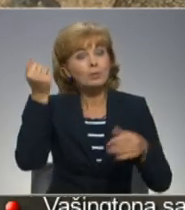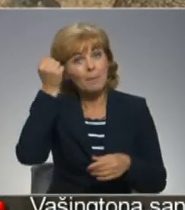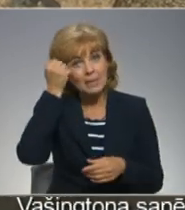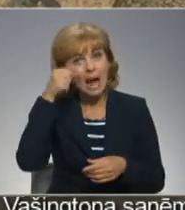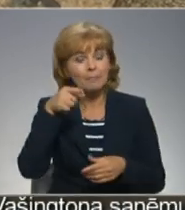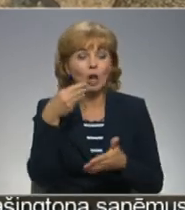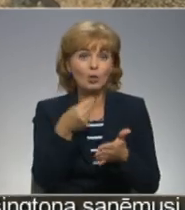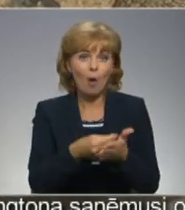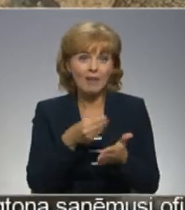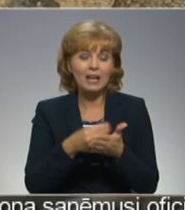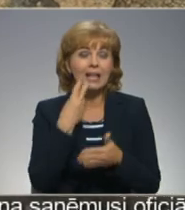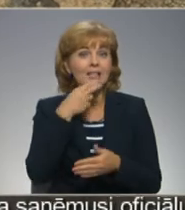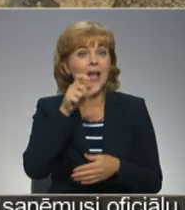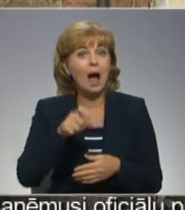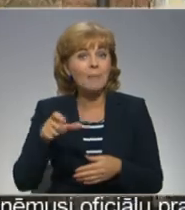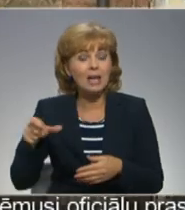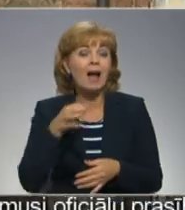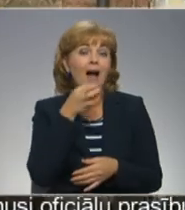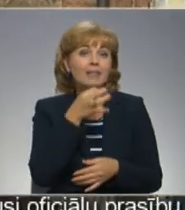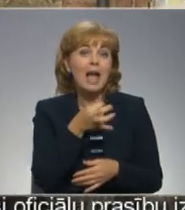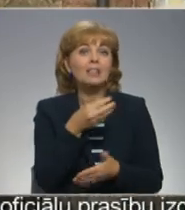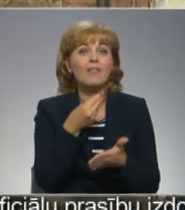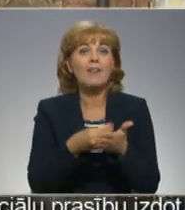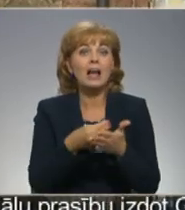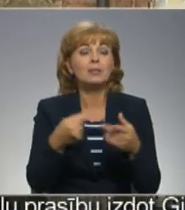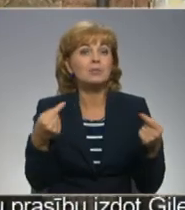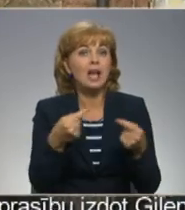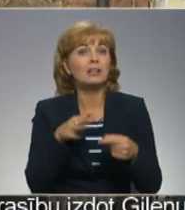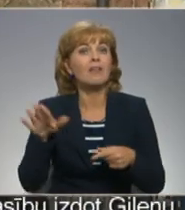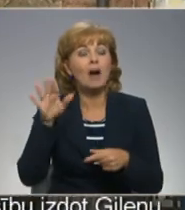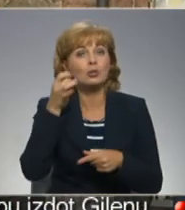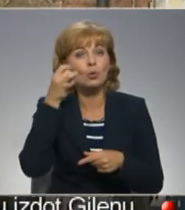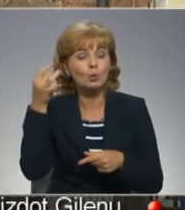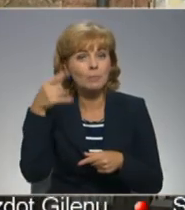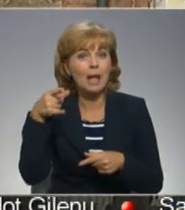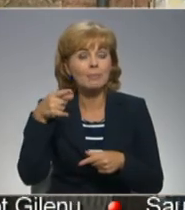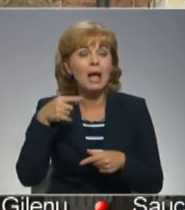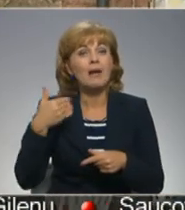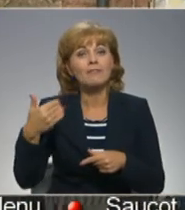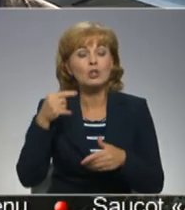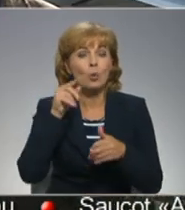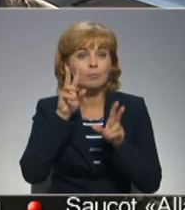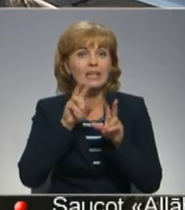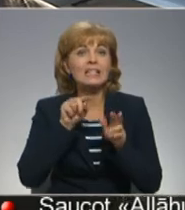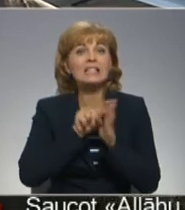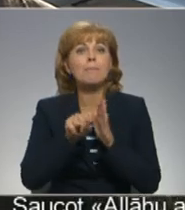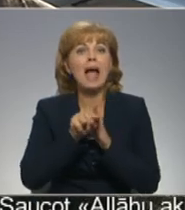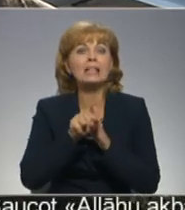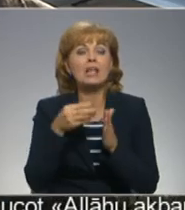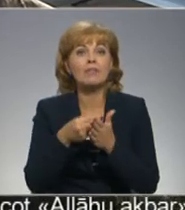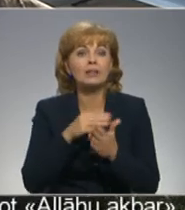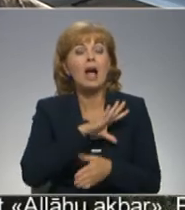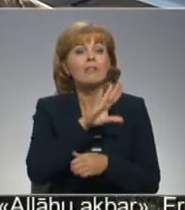un to novērtē arī saimnieki, kuri teica, ka viņu vērtības sakrīt ar valsts kultūras pieminekļu inspekcijas vērtībām. Mēs par visu